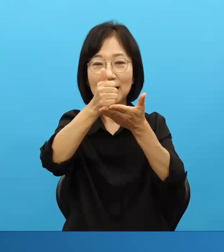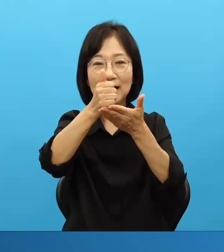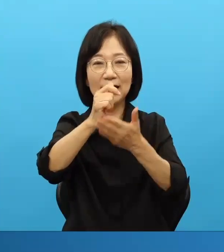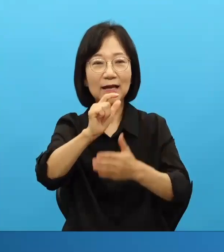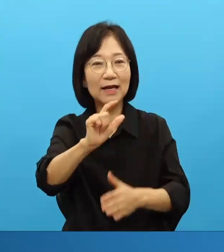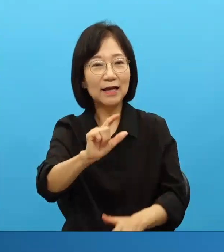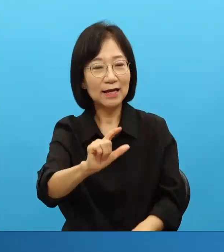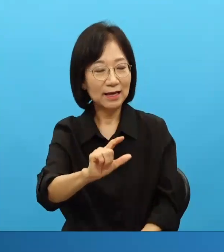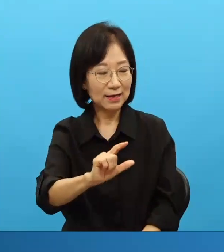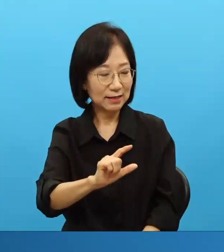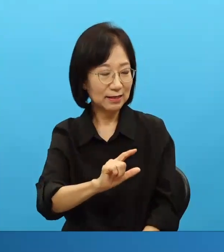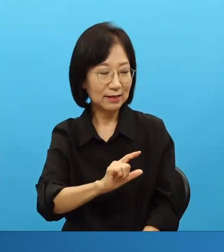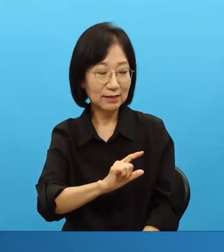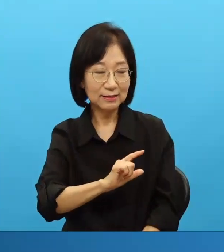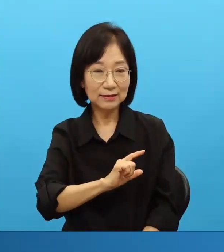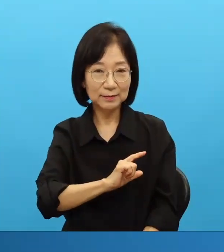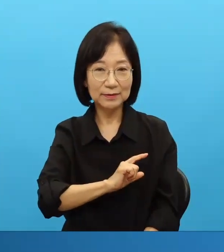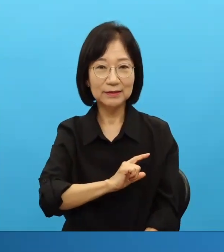예수의